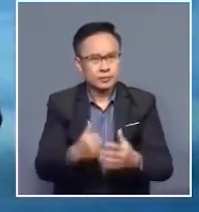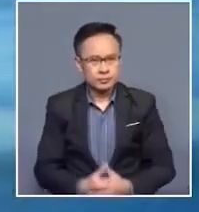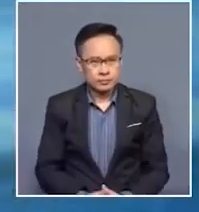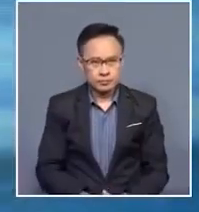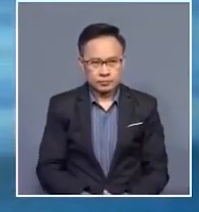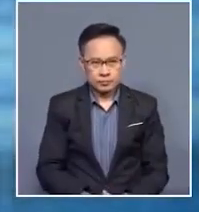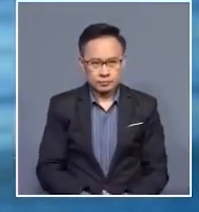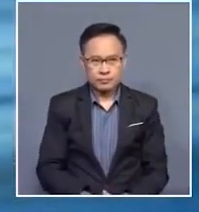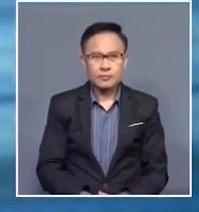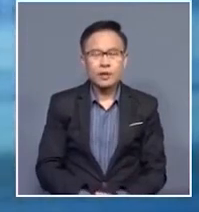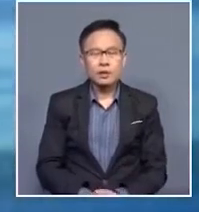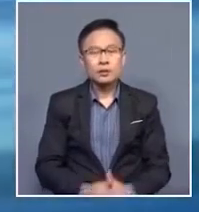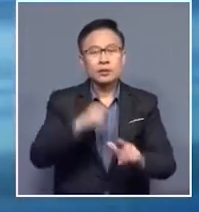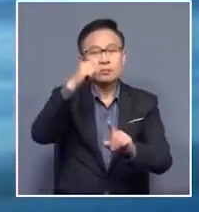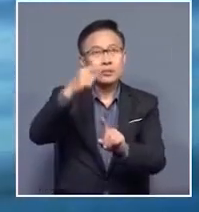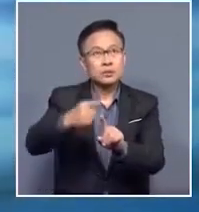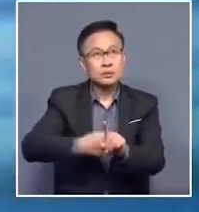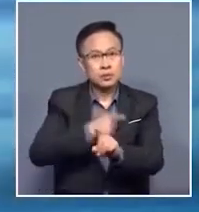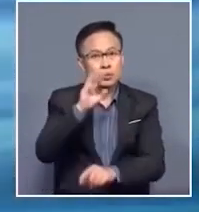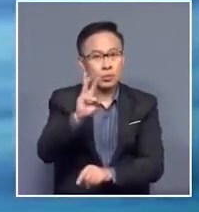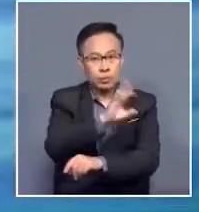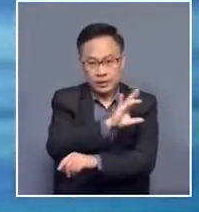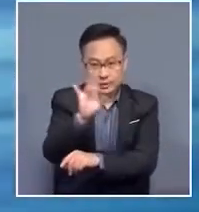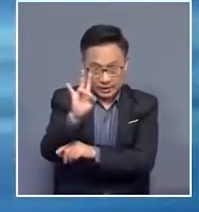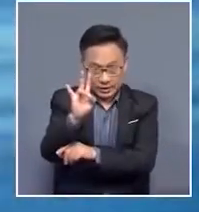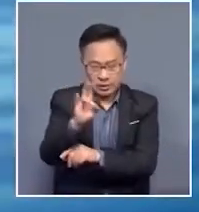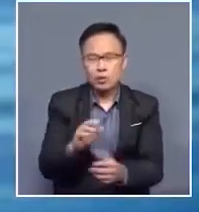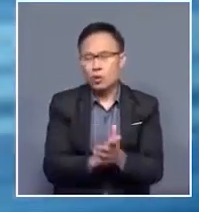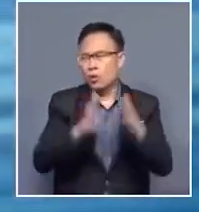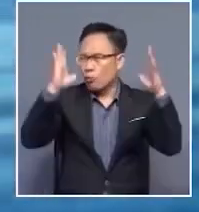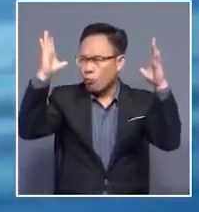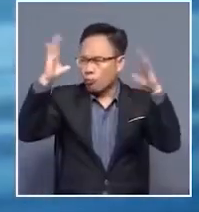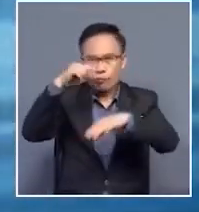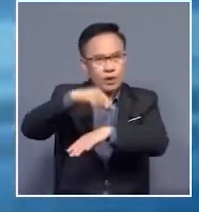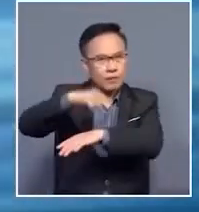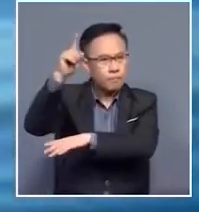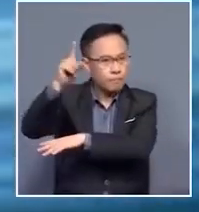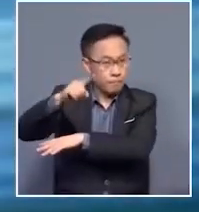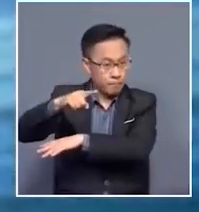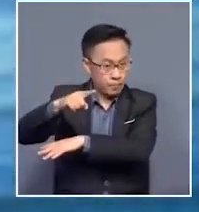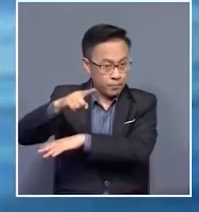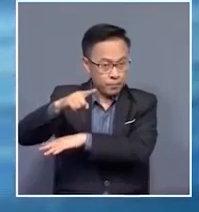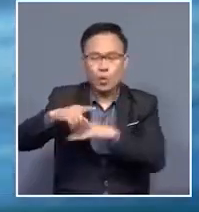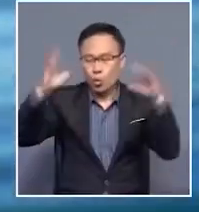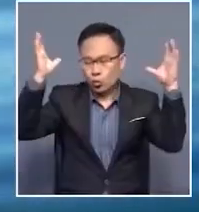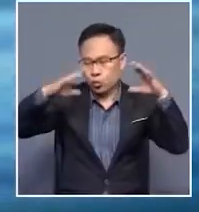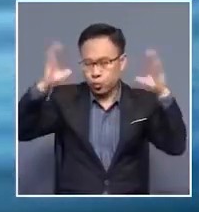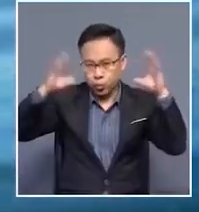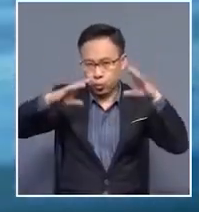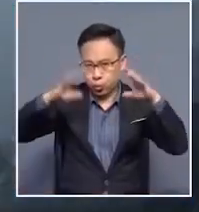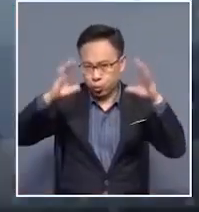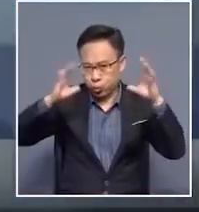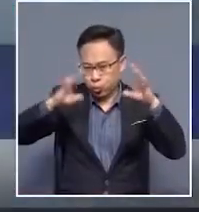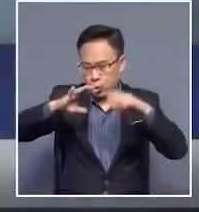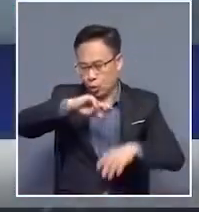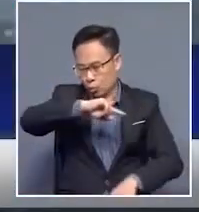ที่ผ่านมานี่นะครับฝนเนี่ยนะครับเริ่มตกตั้งแต่เวลาประมาณ13นาฬิกานะครับจนกระทั่งหยุดตกเนี่ยประมาณ18นาฬิก